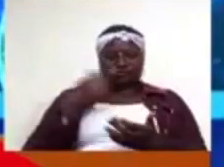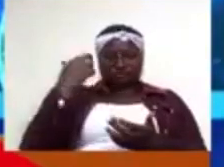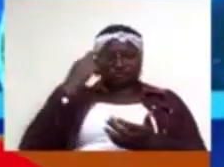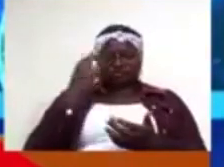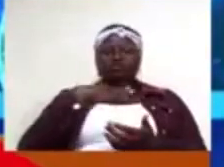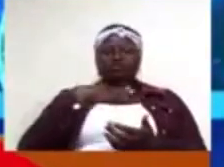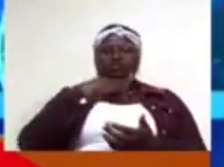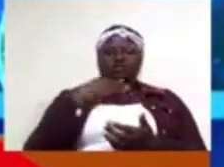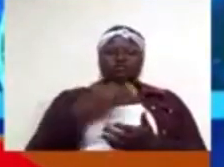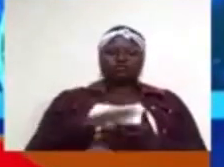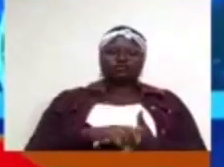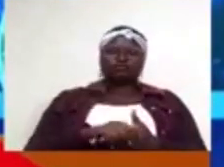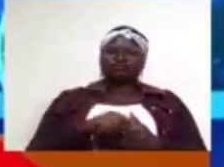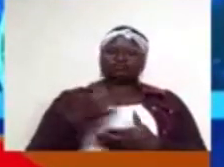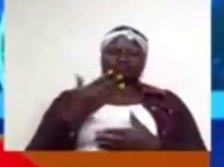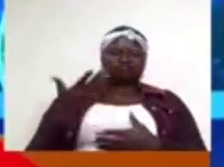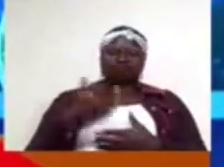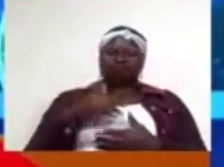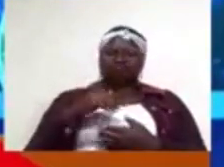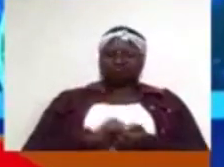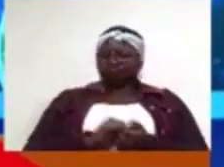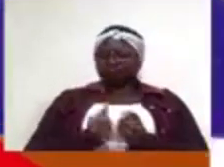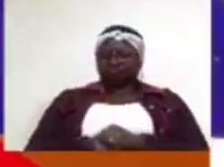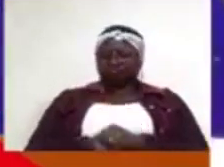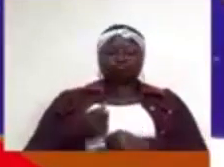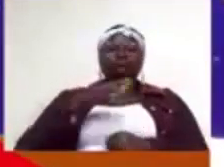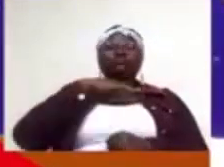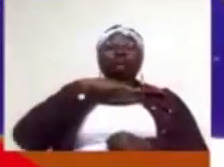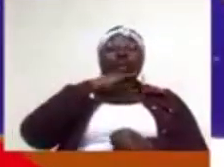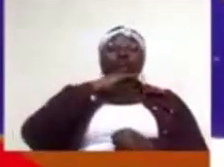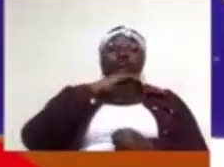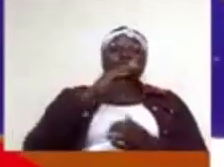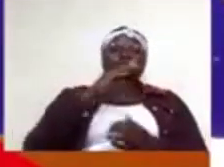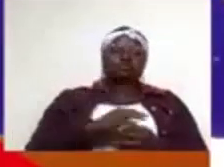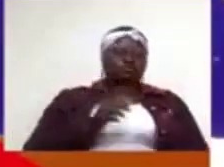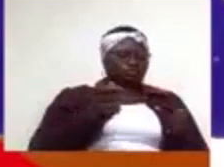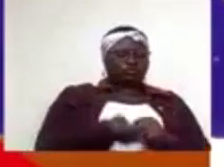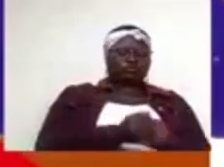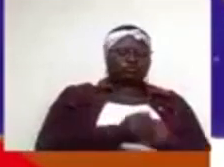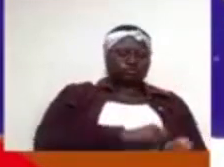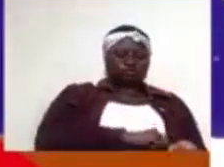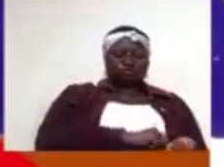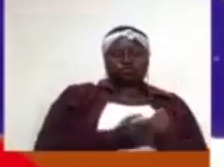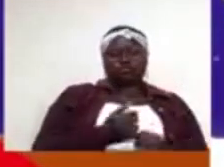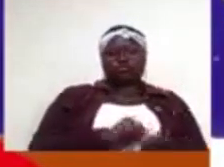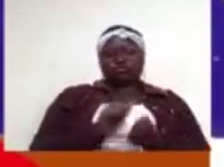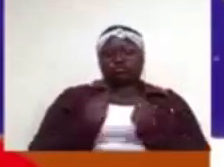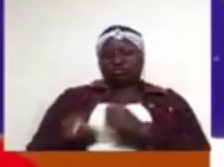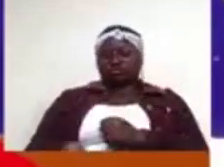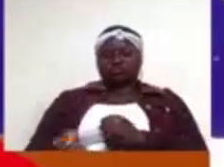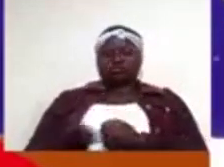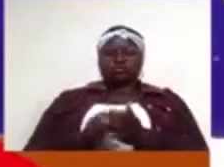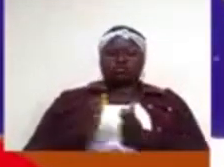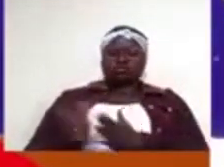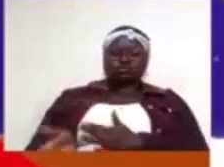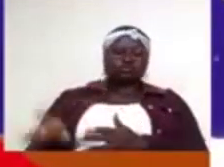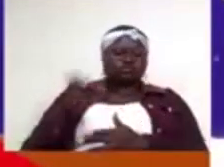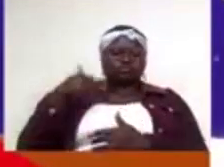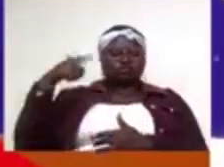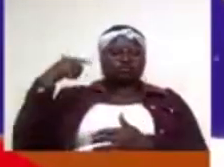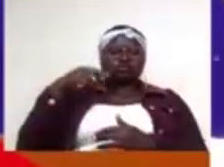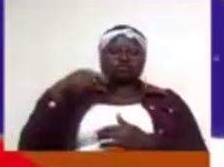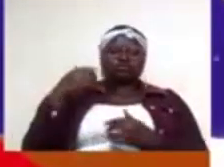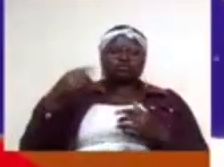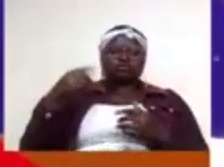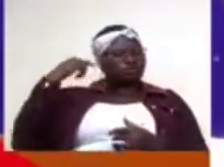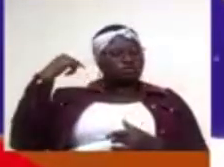gwiku gutiri undu ungi gutiri undu ungi tondu ageria kwigarura mwena uyu ageriria kwigarura mwena gutiri mundu uramuthikiriria